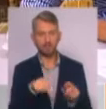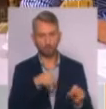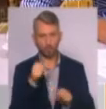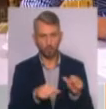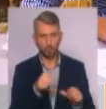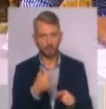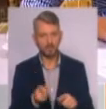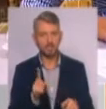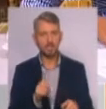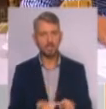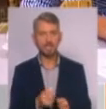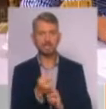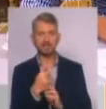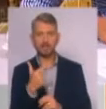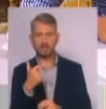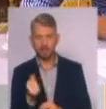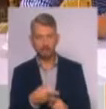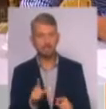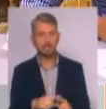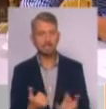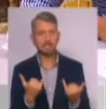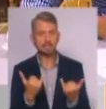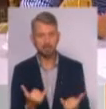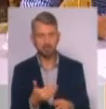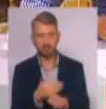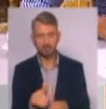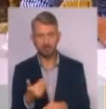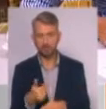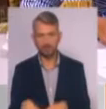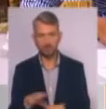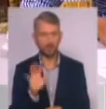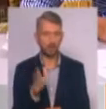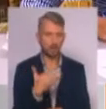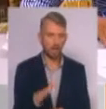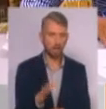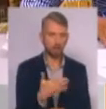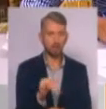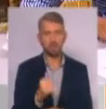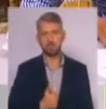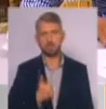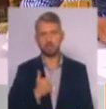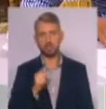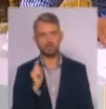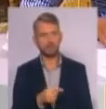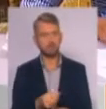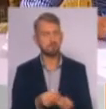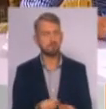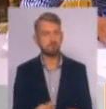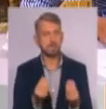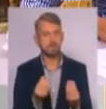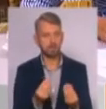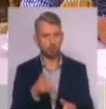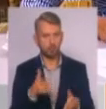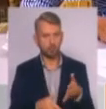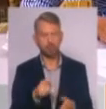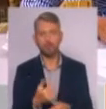році. Це 12 гектар, які зараз, частина вже, ми всі гуляємо та пишаємося перлиною Оболоні. Вона